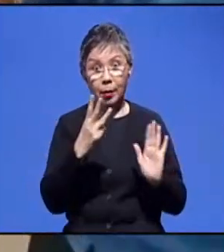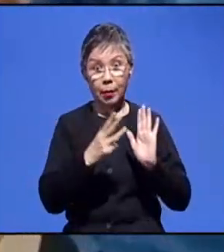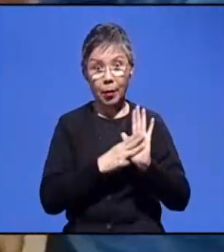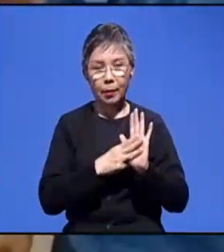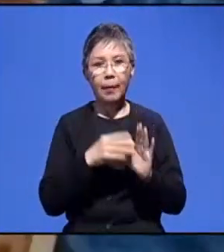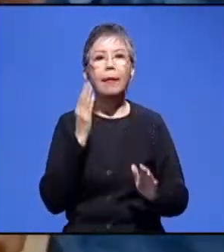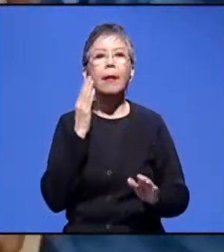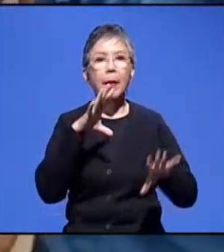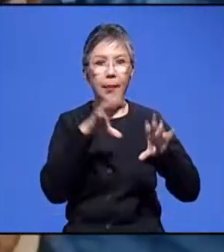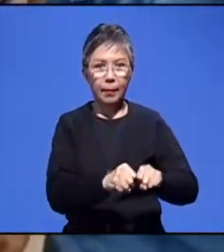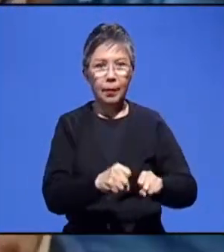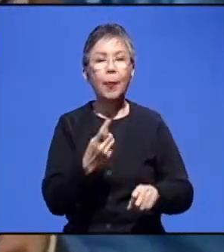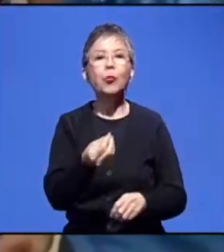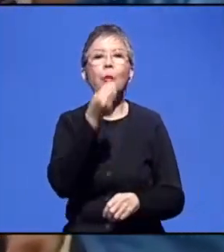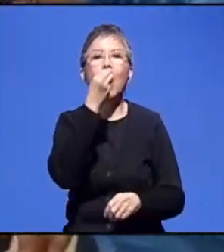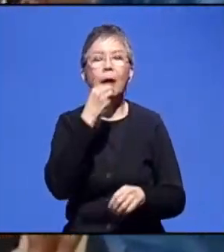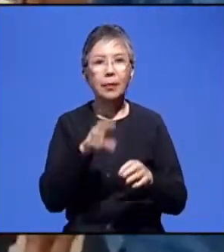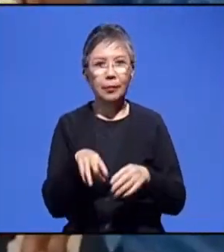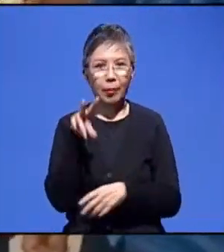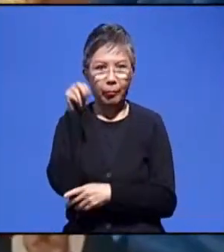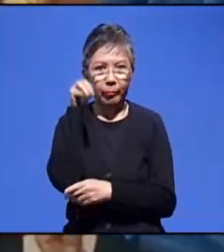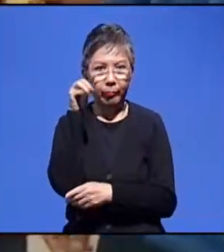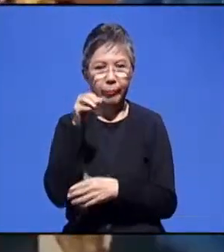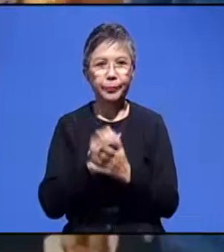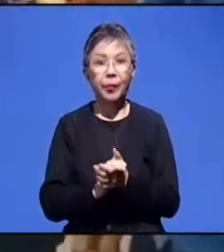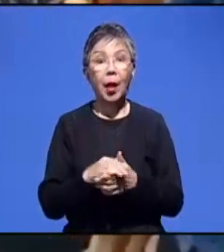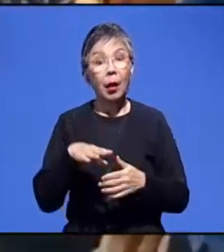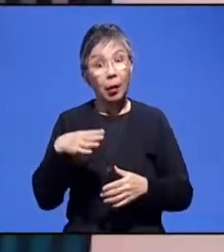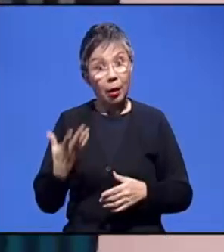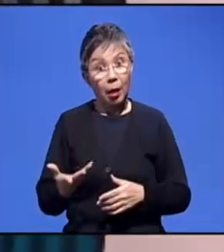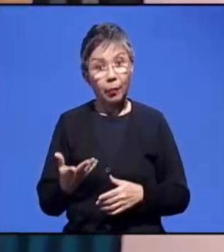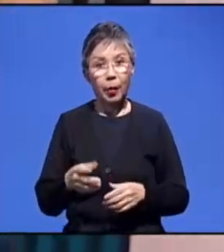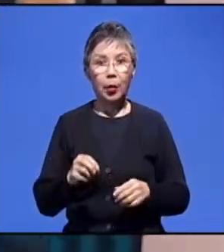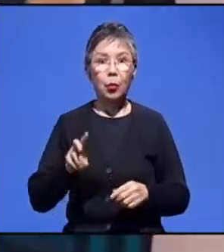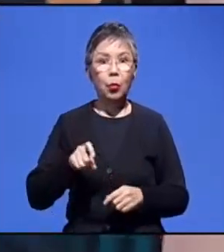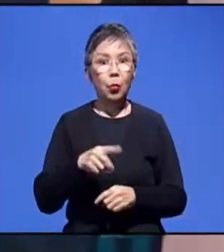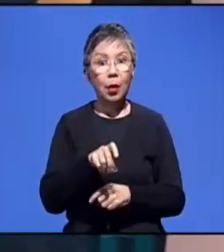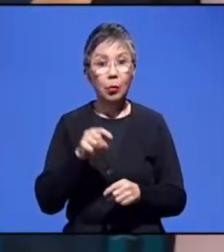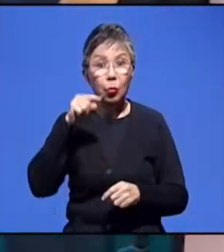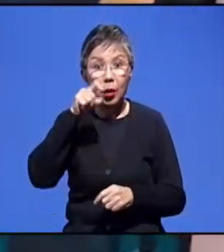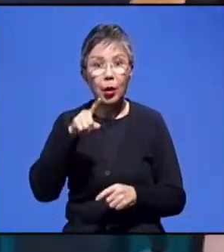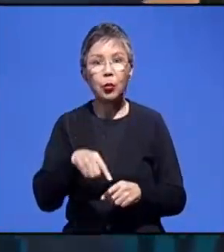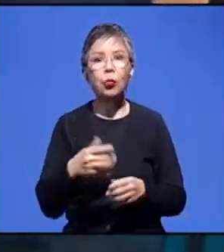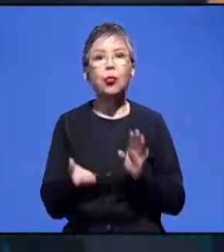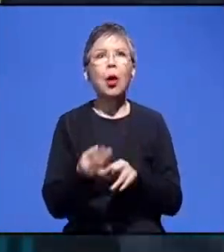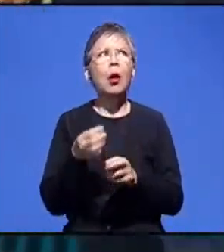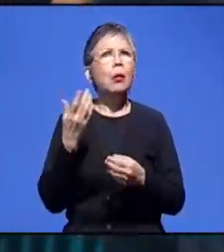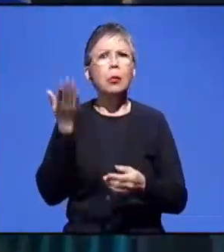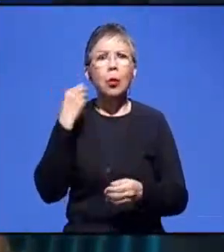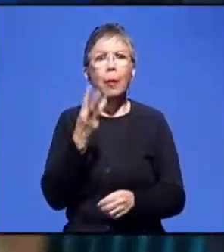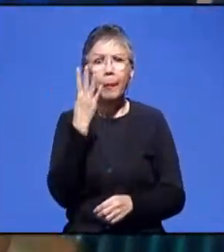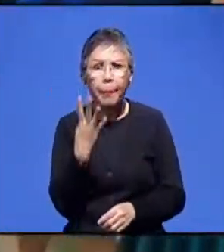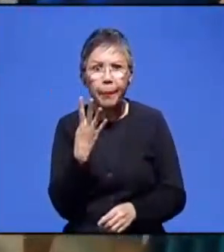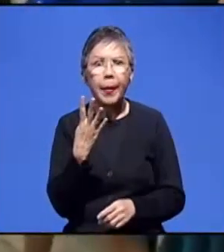mudah ditangkap saat sedang menyantap buruannya. Namun ular ini bukanlah yang pertama kali ditemukan. Sudah ada